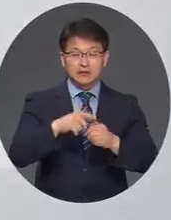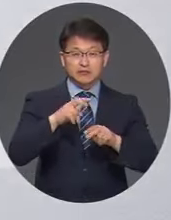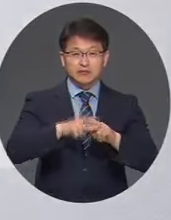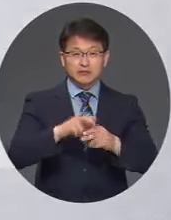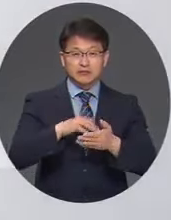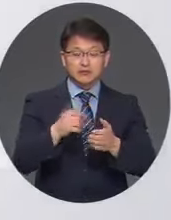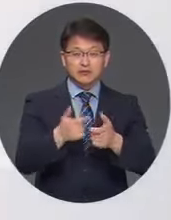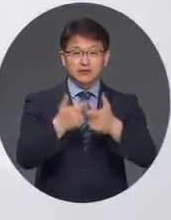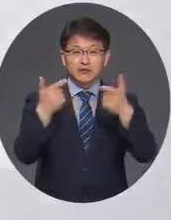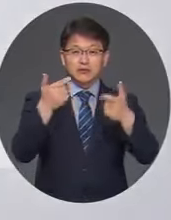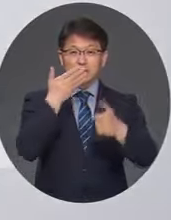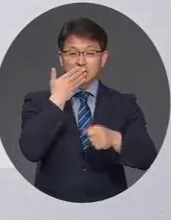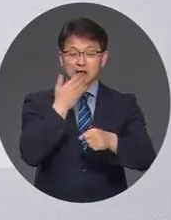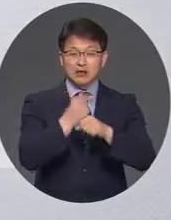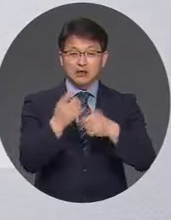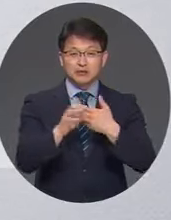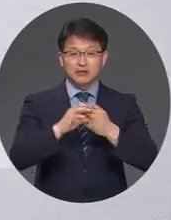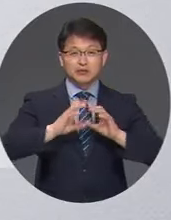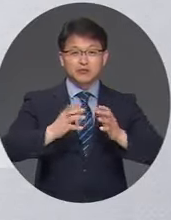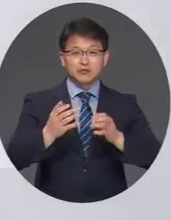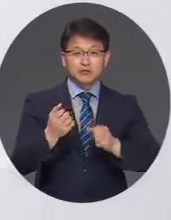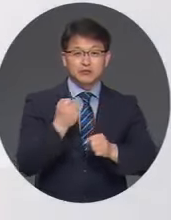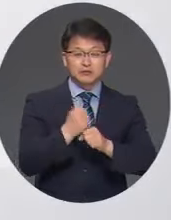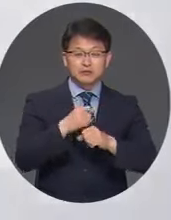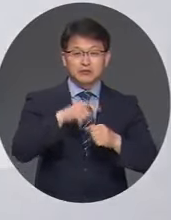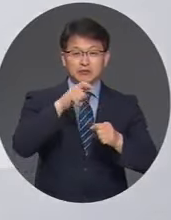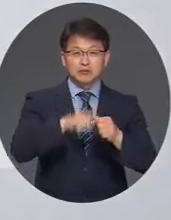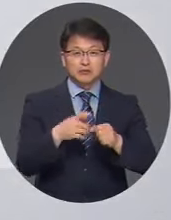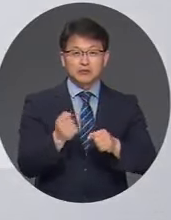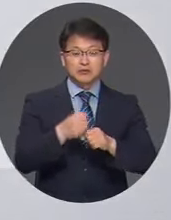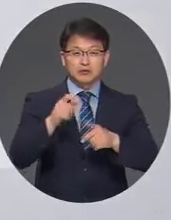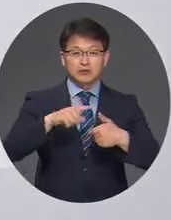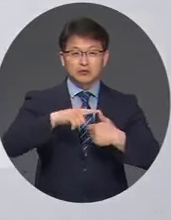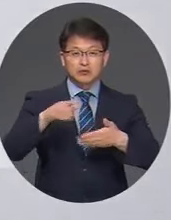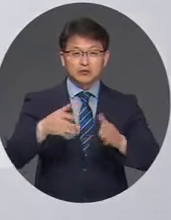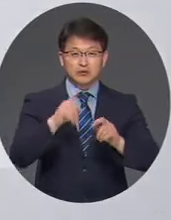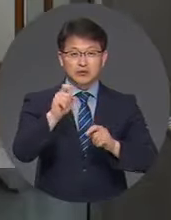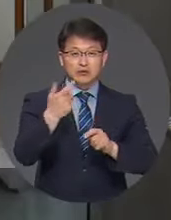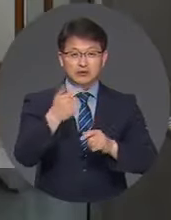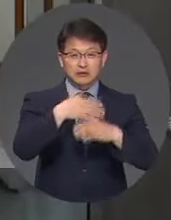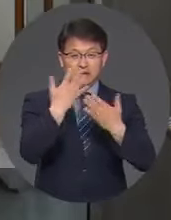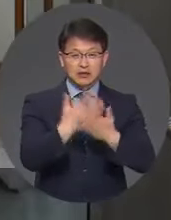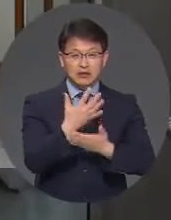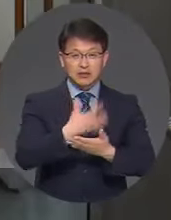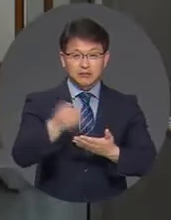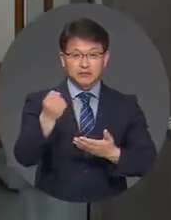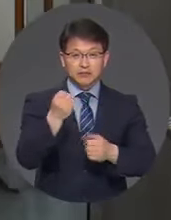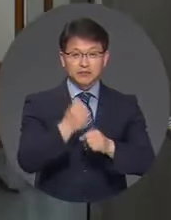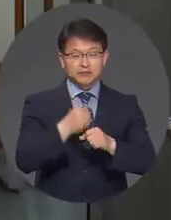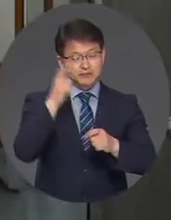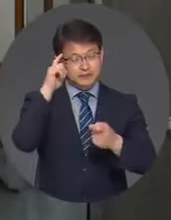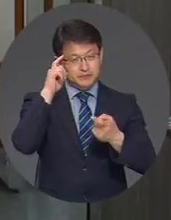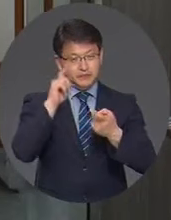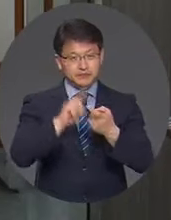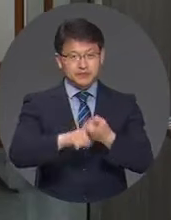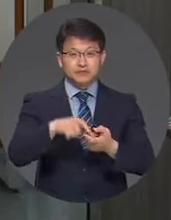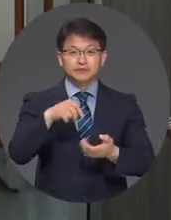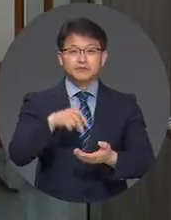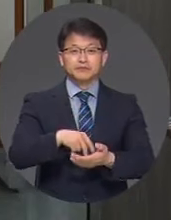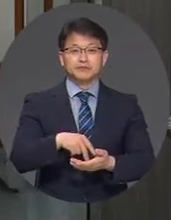의석수를 불릴 수 있을지, 국민의힘이 목표로 잡은 도내 전석 승리를 따낼 수 있을지도 관전